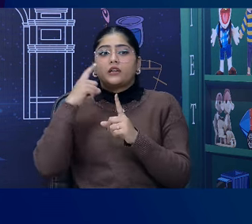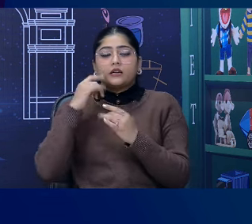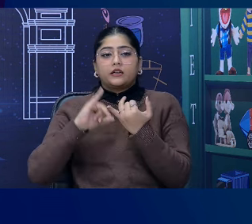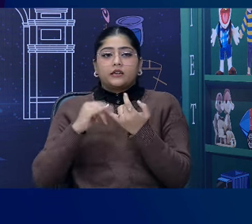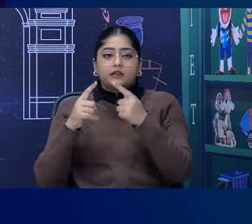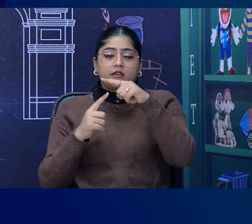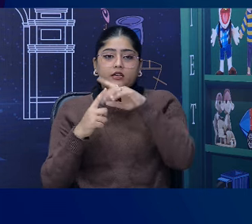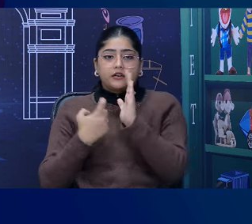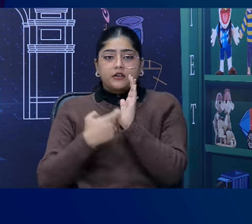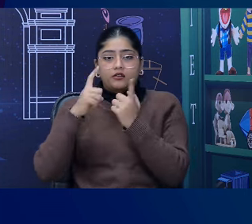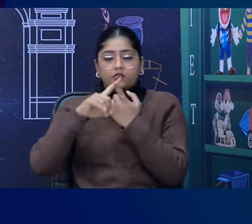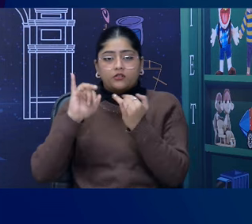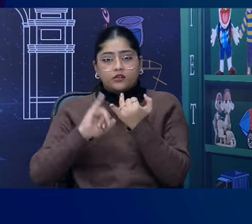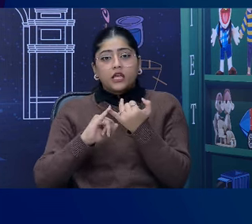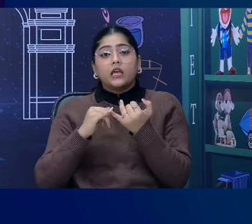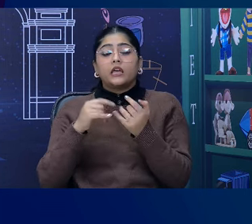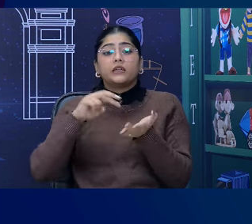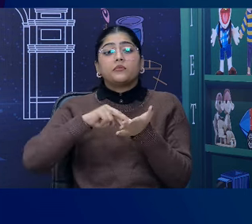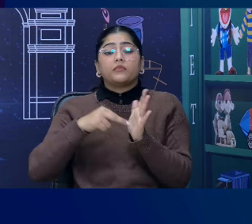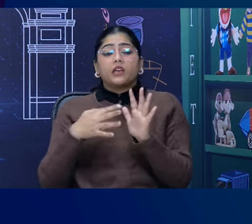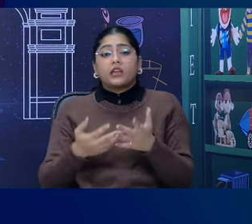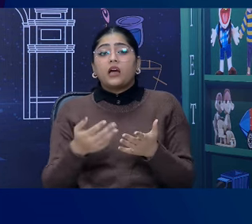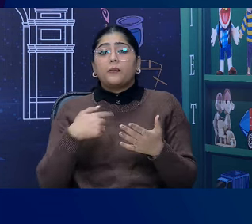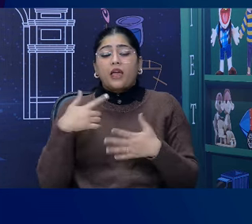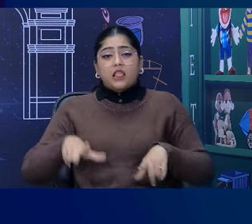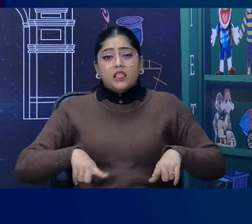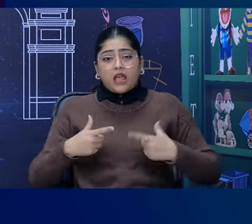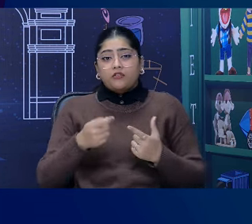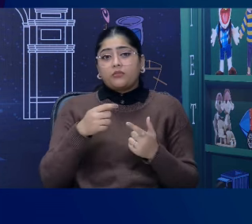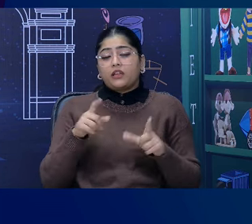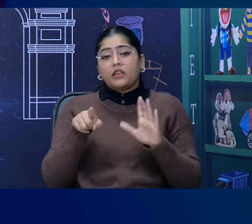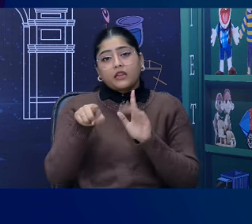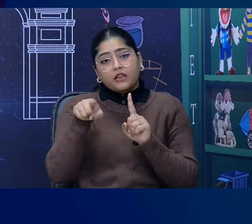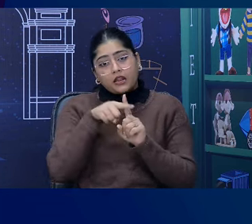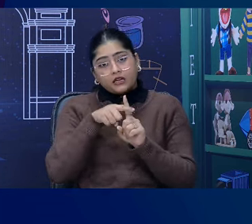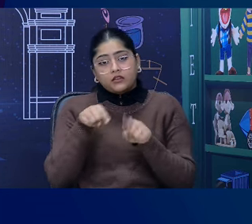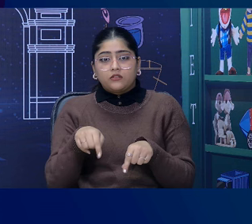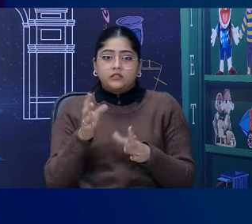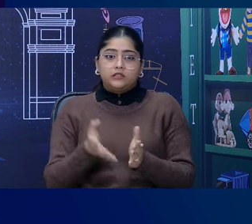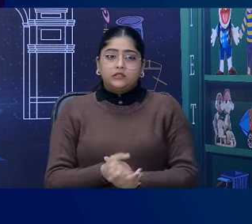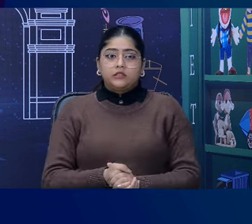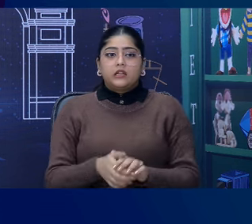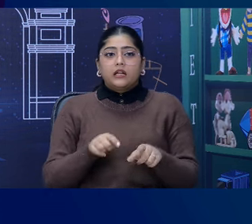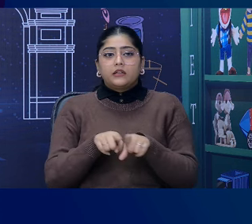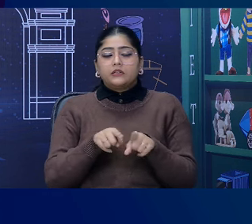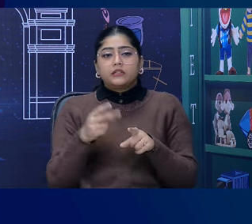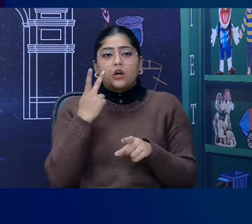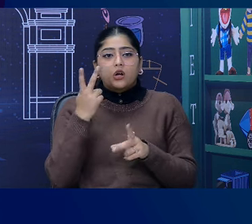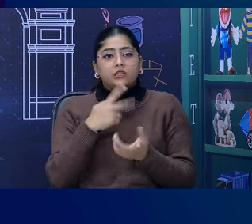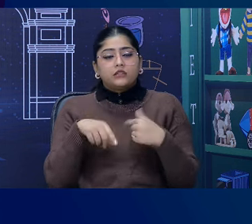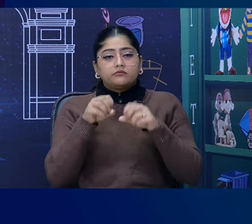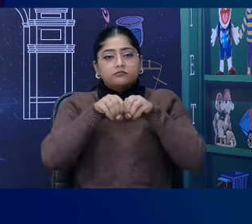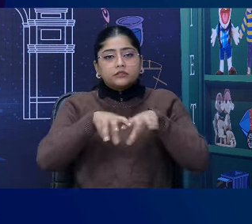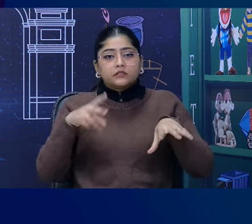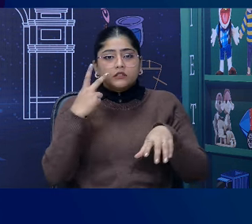में हम इसके बाद अगर हम बात करें ये बेसिकली चार्ट है जो आपको साइकोलॉजी की बुक्स में मिल जाएगा कि हम जब